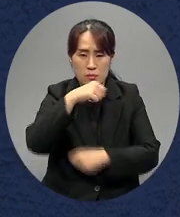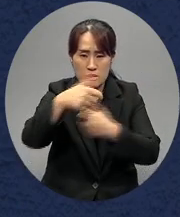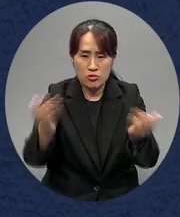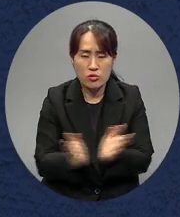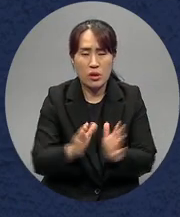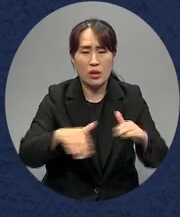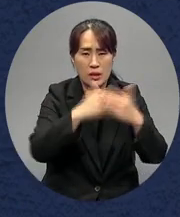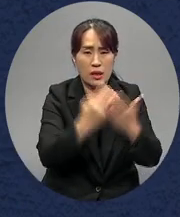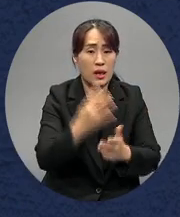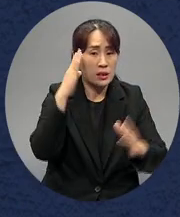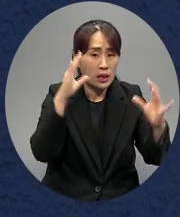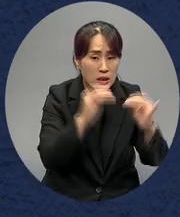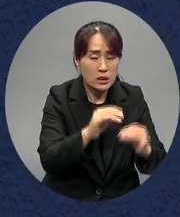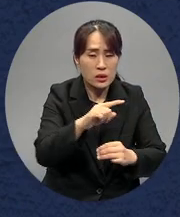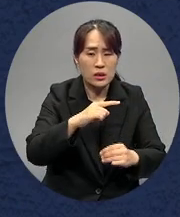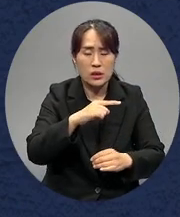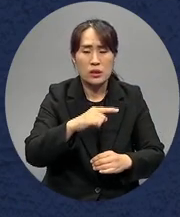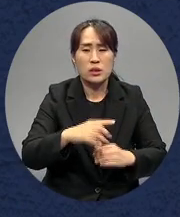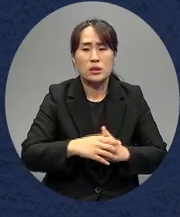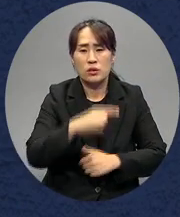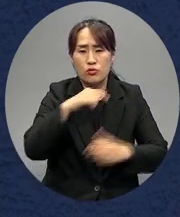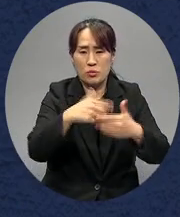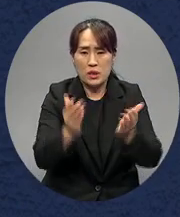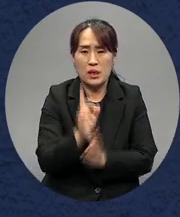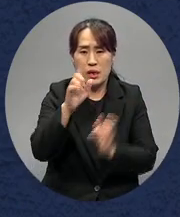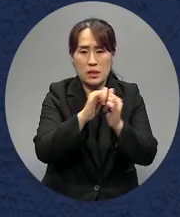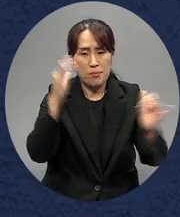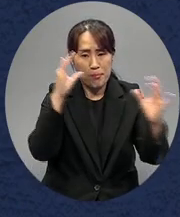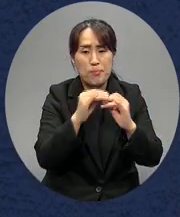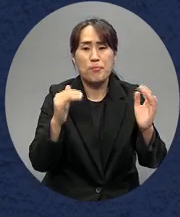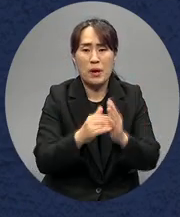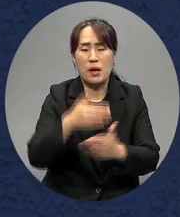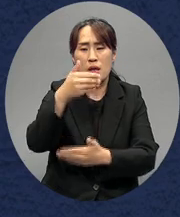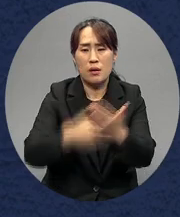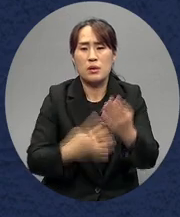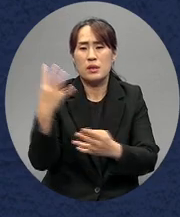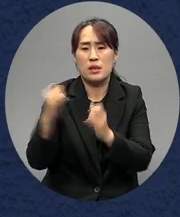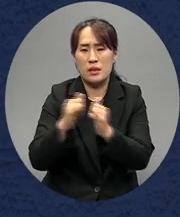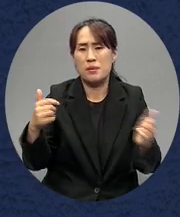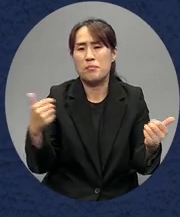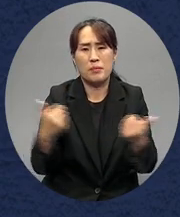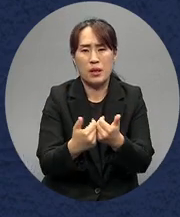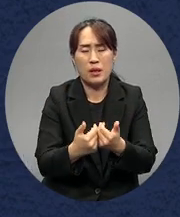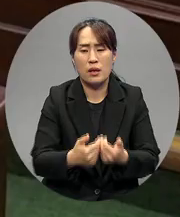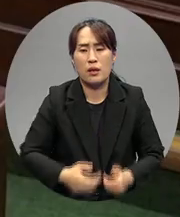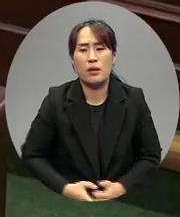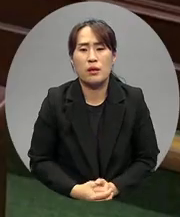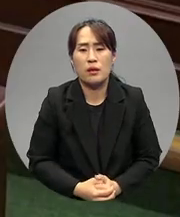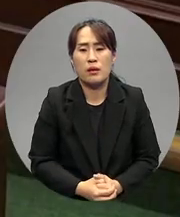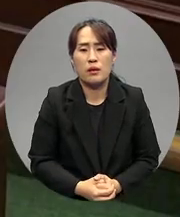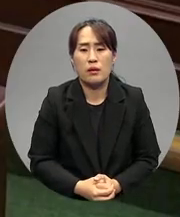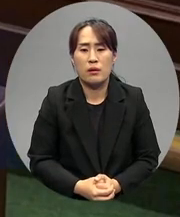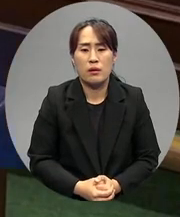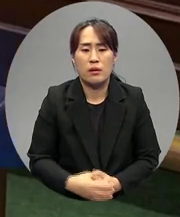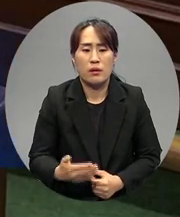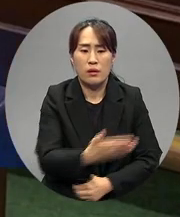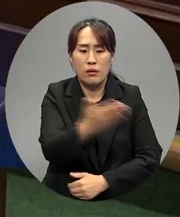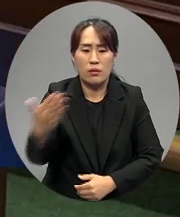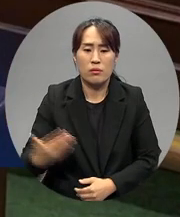모두 찬성한 가운데 국민의힘 의원 1명이 찬성했고 나머지 4명은 반대했습니다.